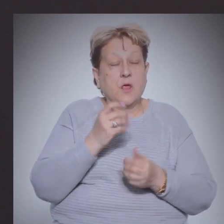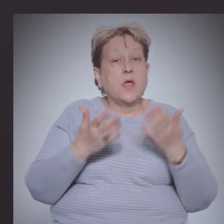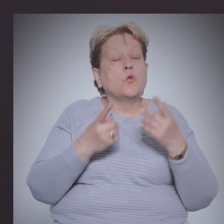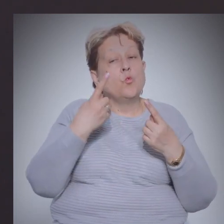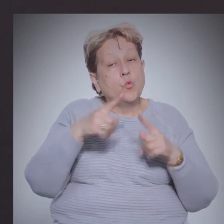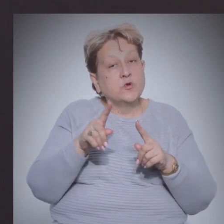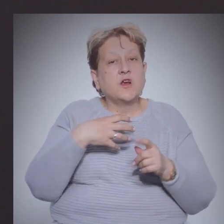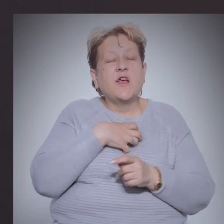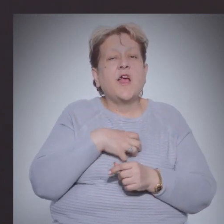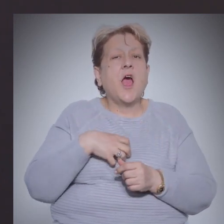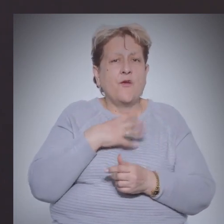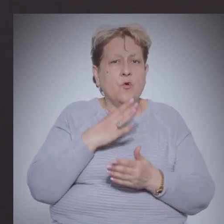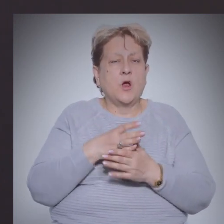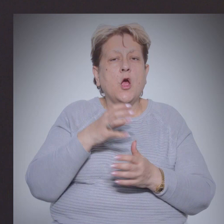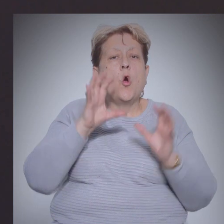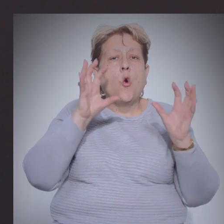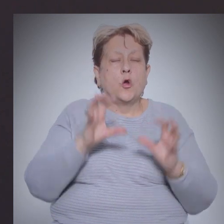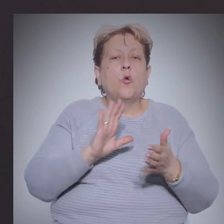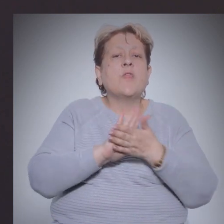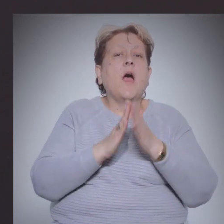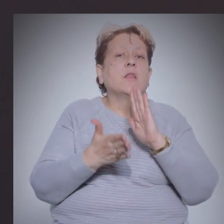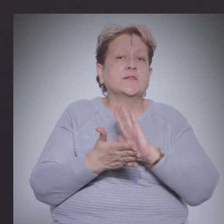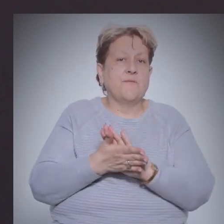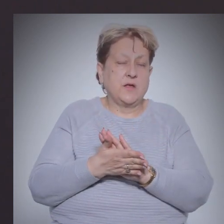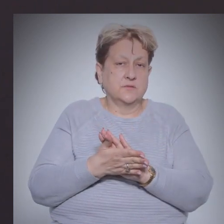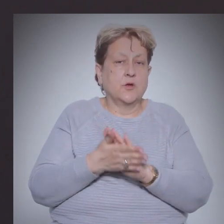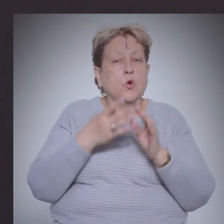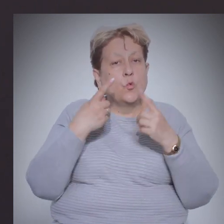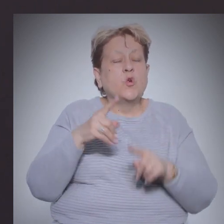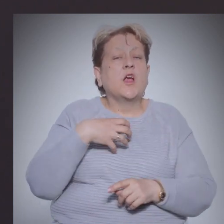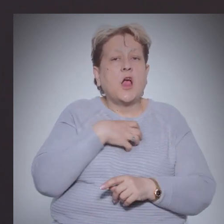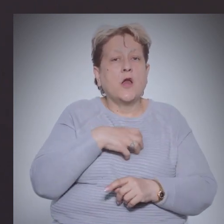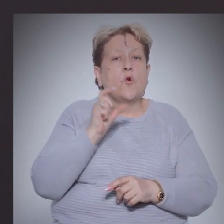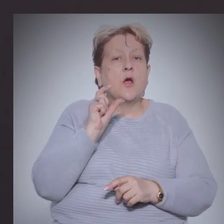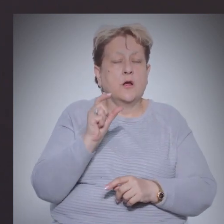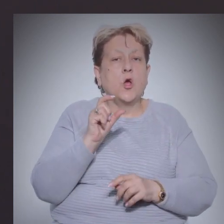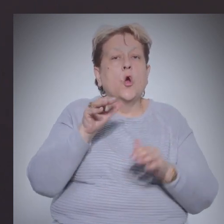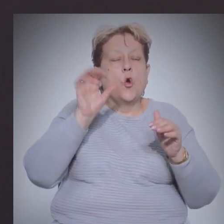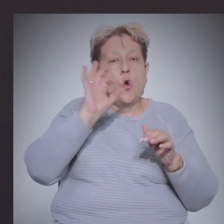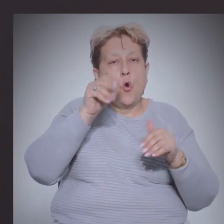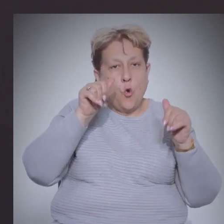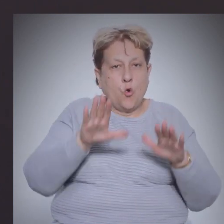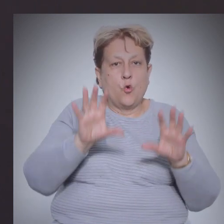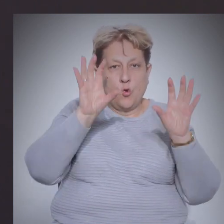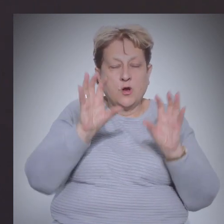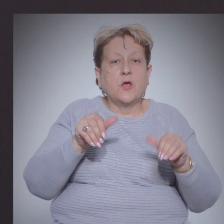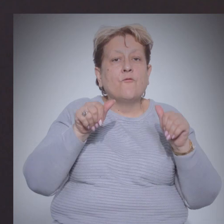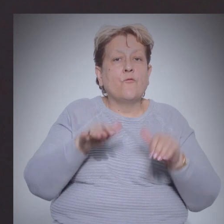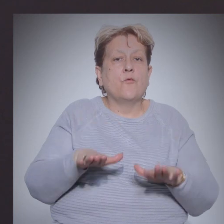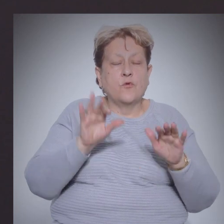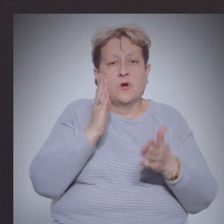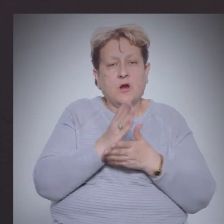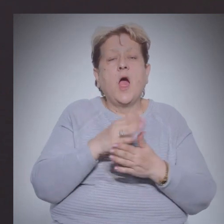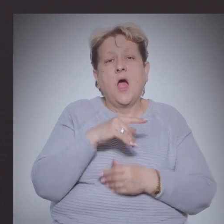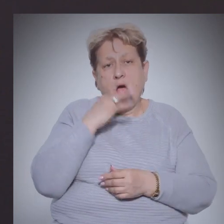որենքի մեկայլ կարևոր, որենքով նախատեսված մեկայլ կարևոր հատկանիշն է, որենքի որոշակիությունը